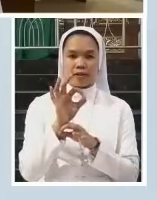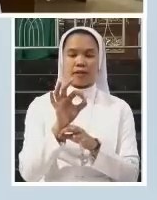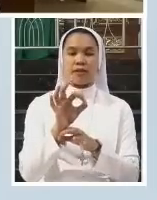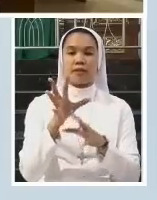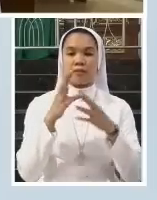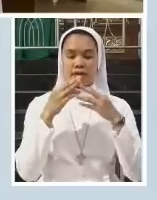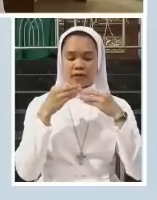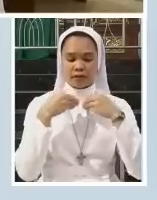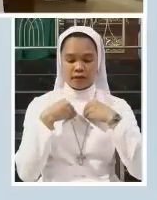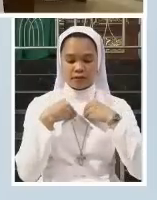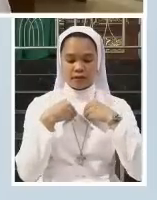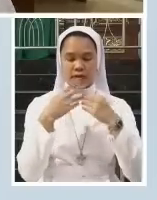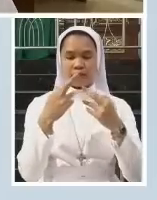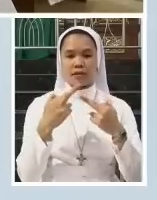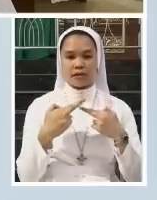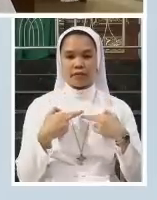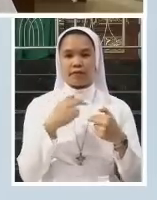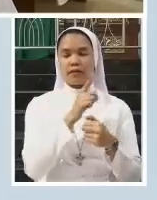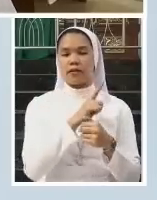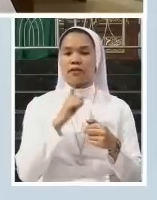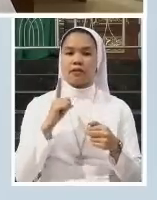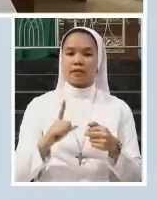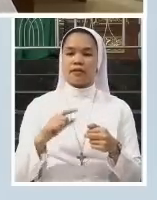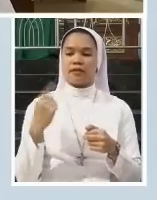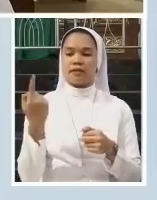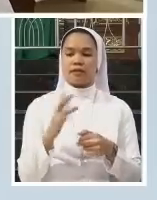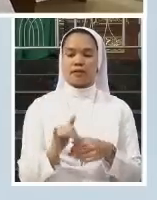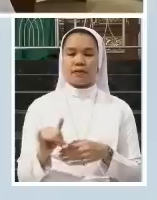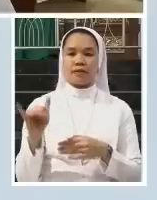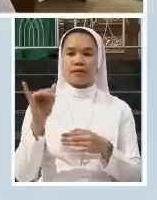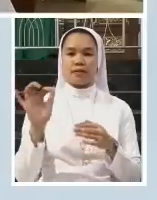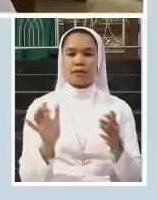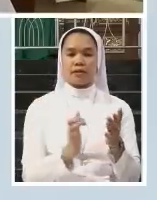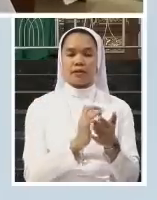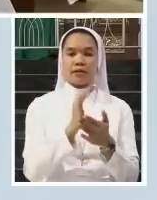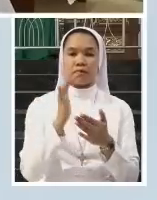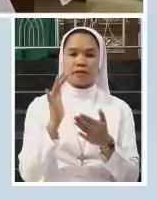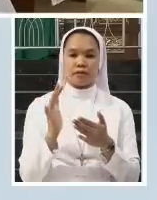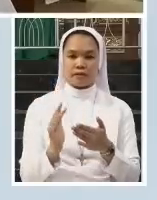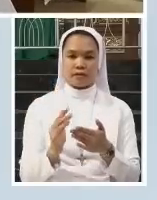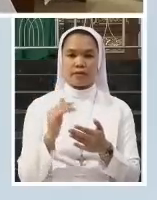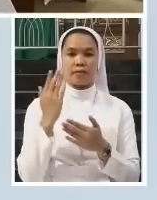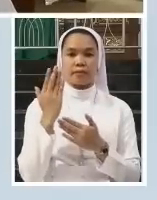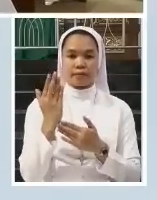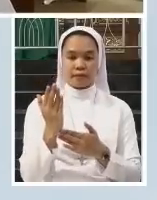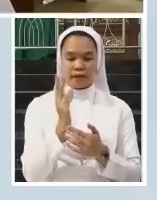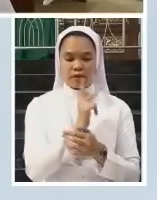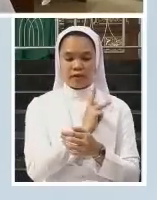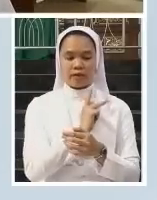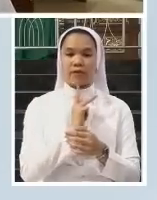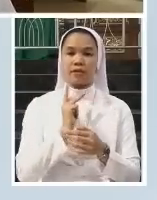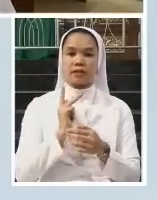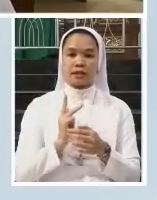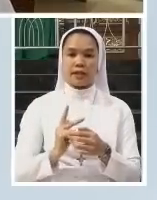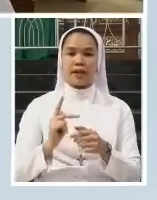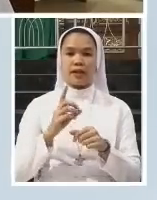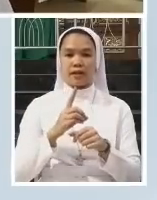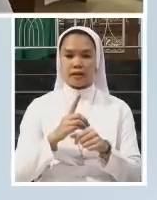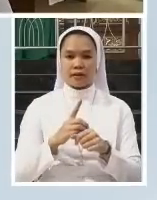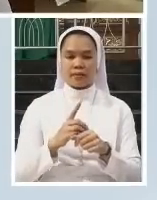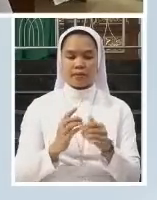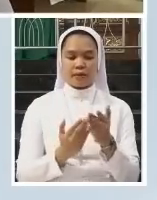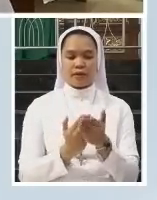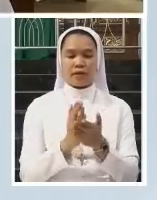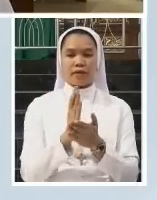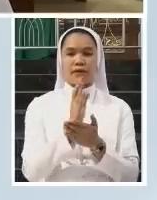Makamtam ninda ang buhay na ding kasagkoran sa kamurawayan din sa imong kahadean. Huli